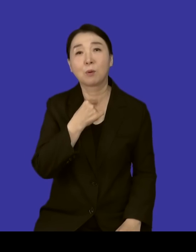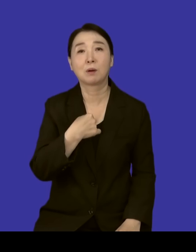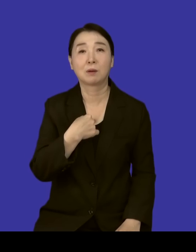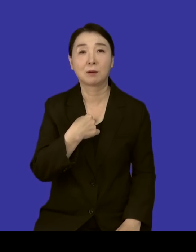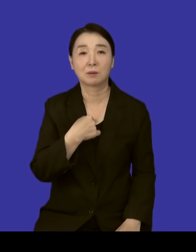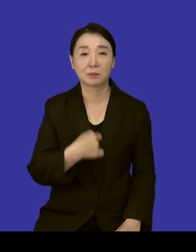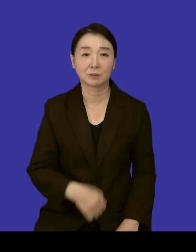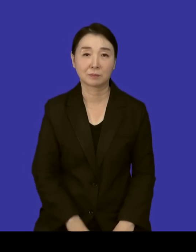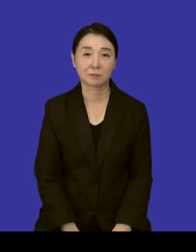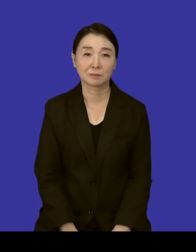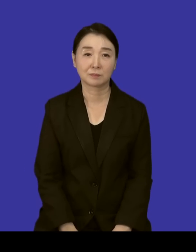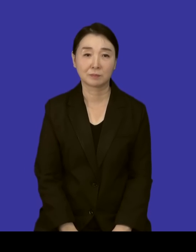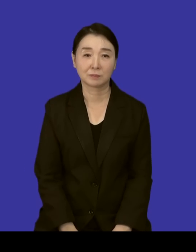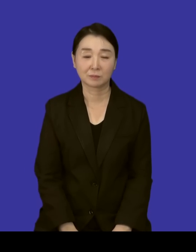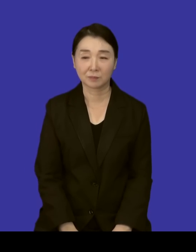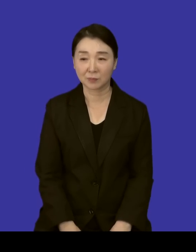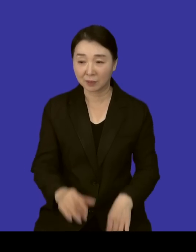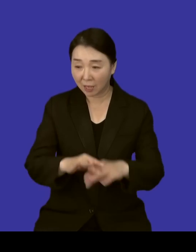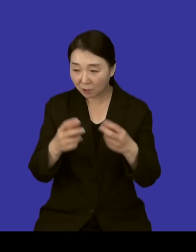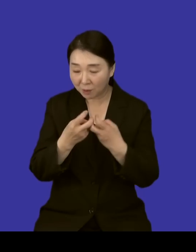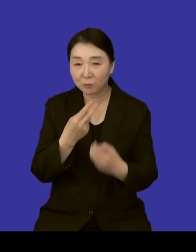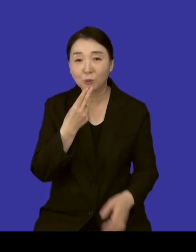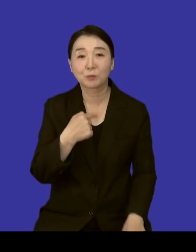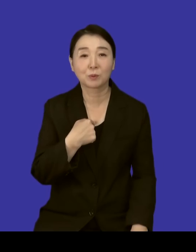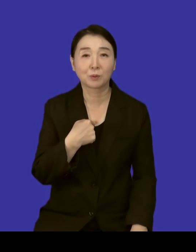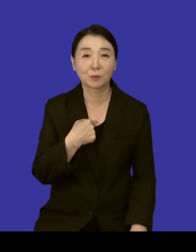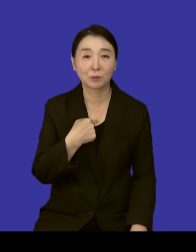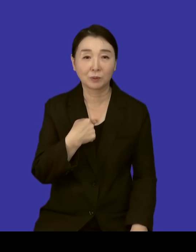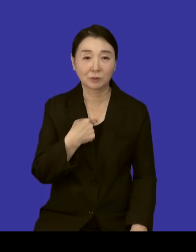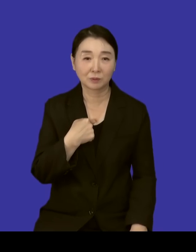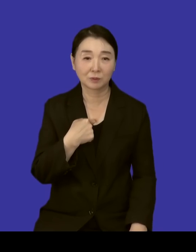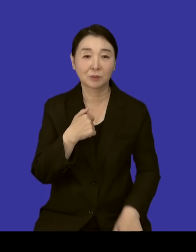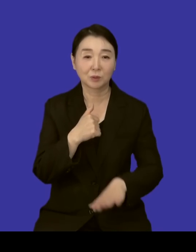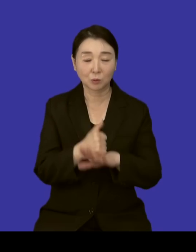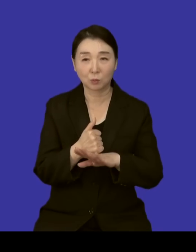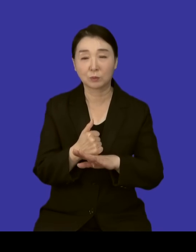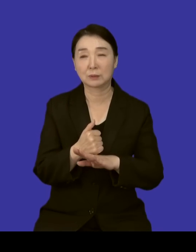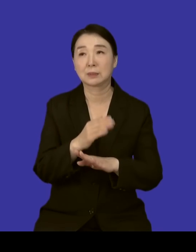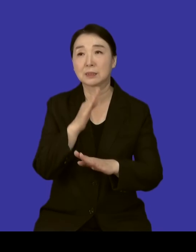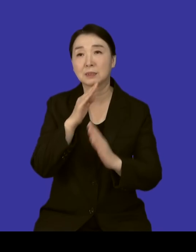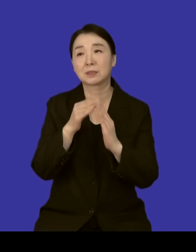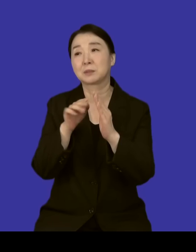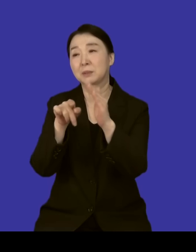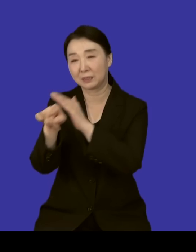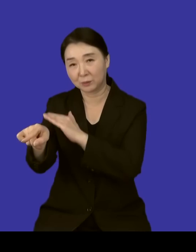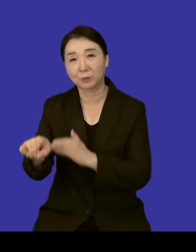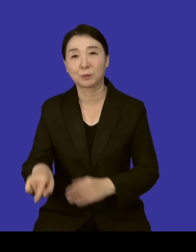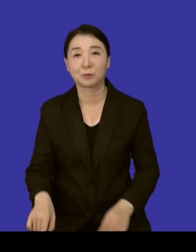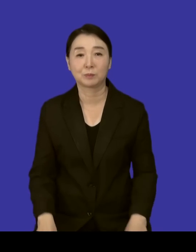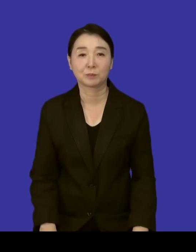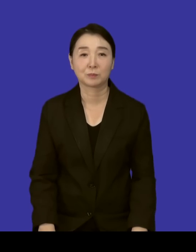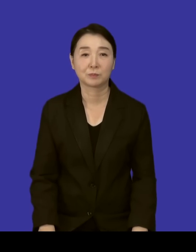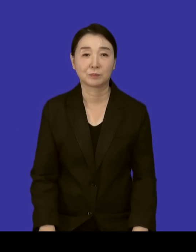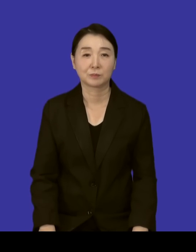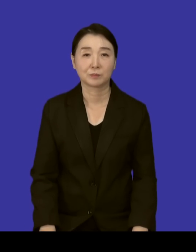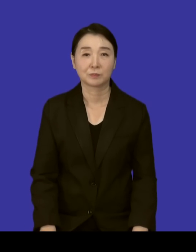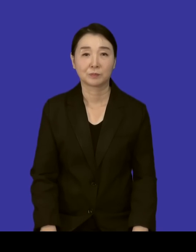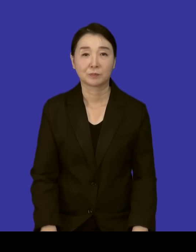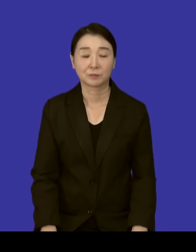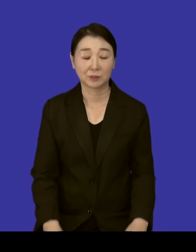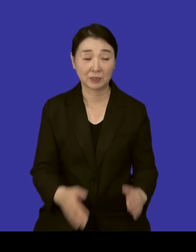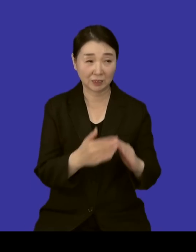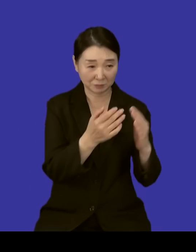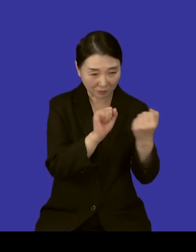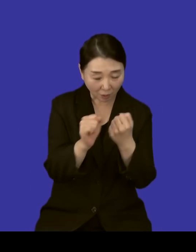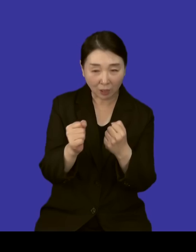먹었으니까. 그래가지고 대책도 없는데 그냥 집에 왔어요. 제가 우리 친정에 그 집을 나와가지고 네, 그 길로